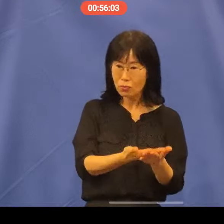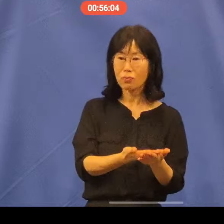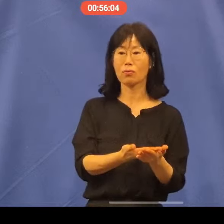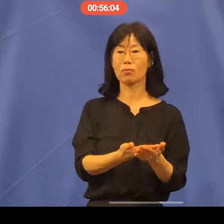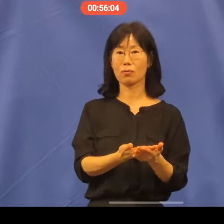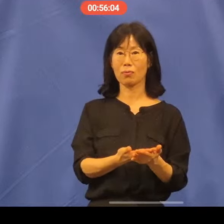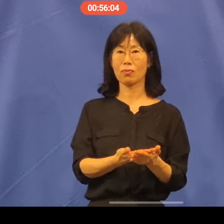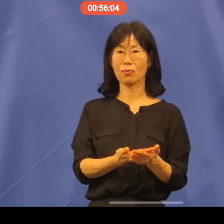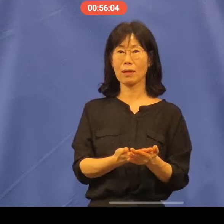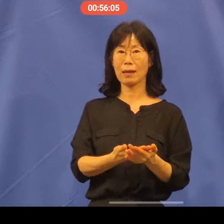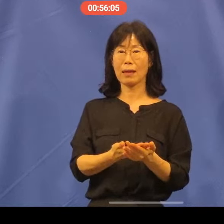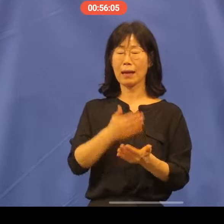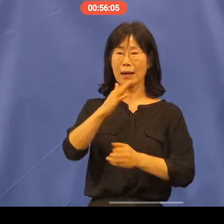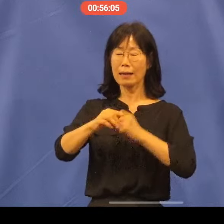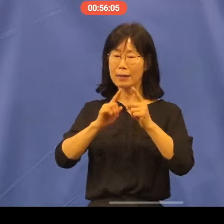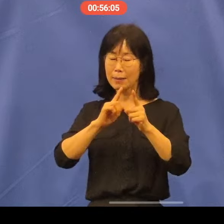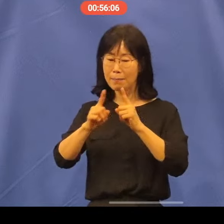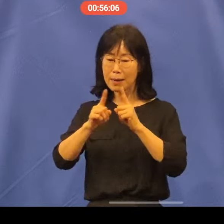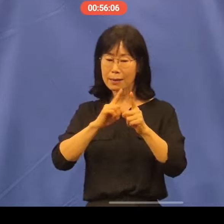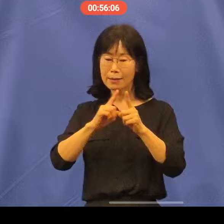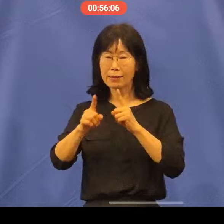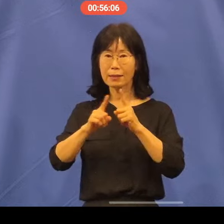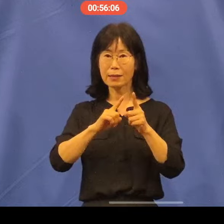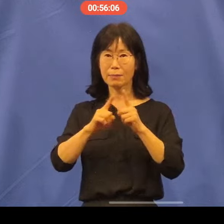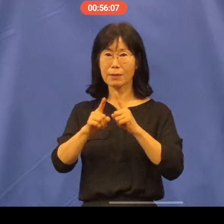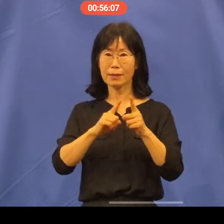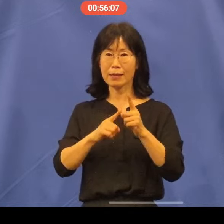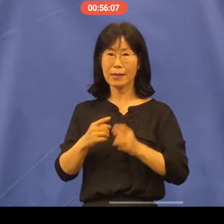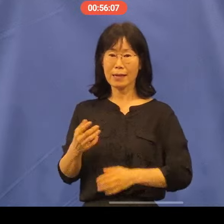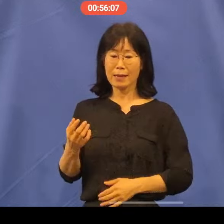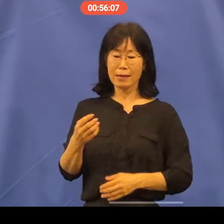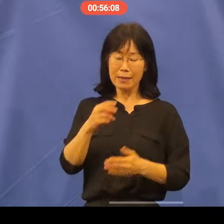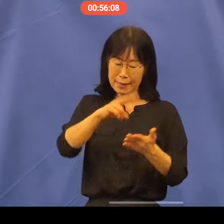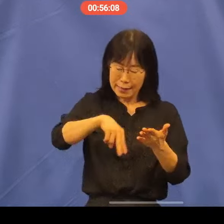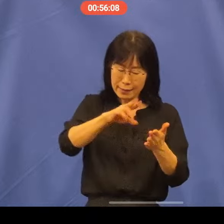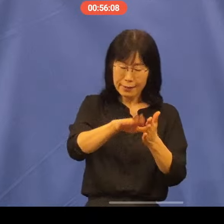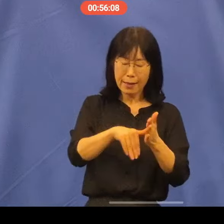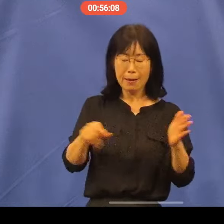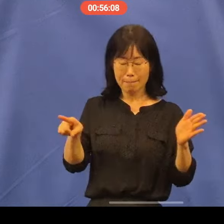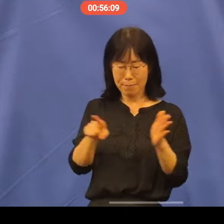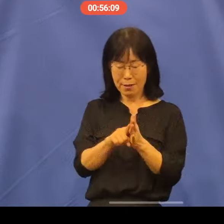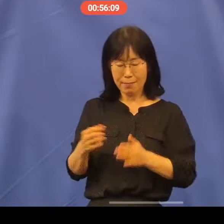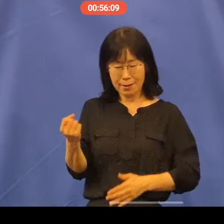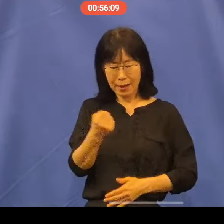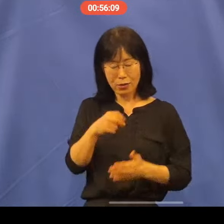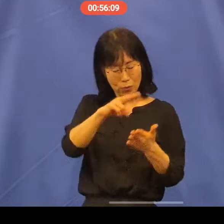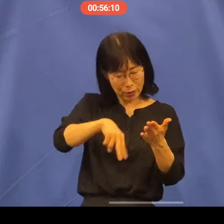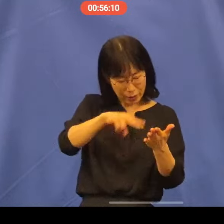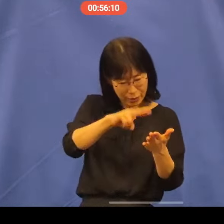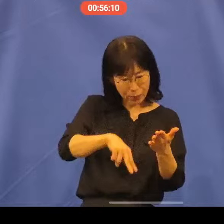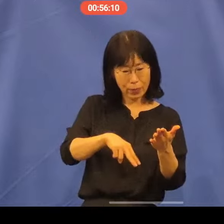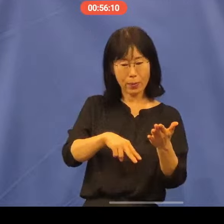믿음으로 말씀을 듣고, 듣는 가운데 믿음이 자라고, 믿음이 자랄수록 또 말씀을 보고, 이게